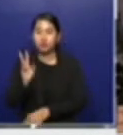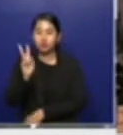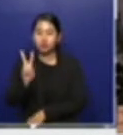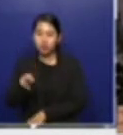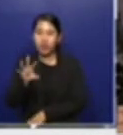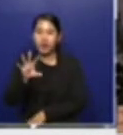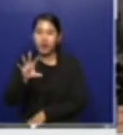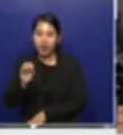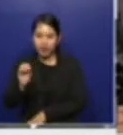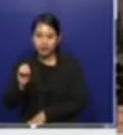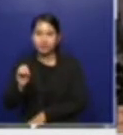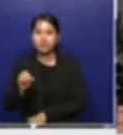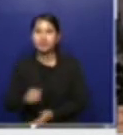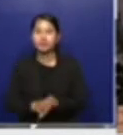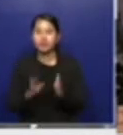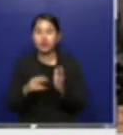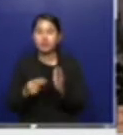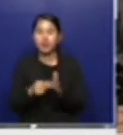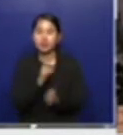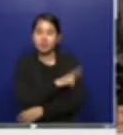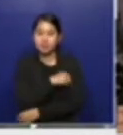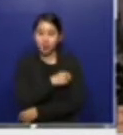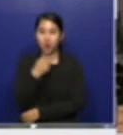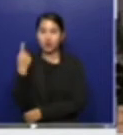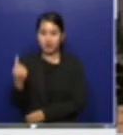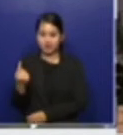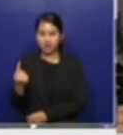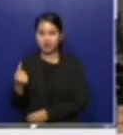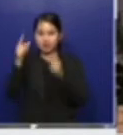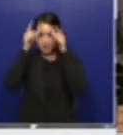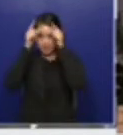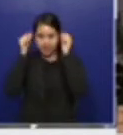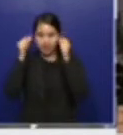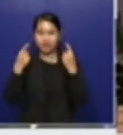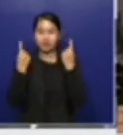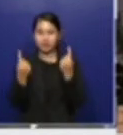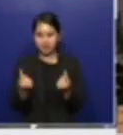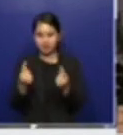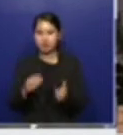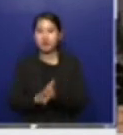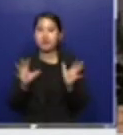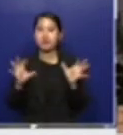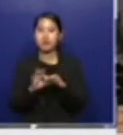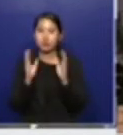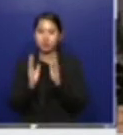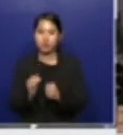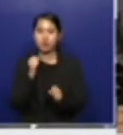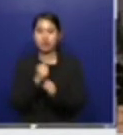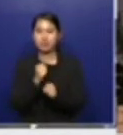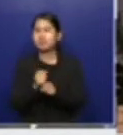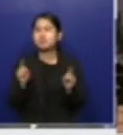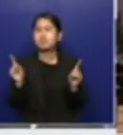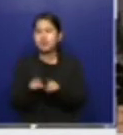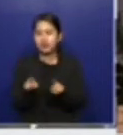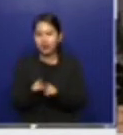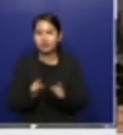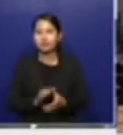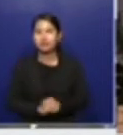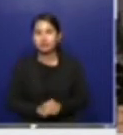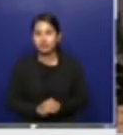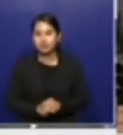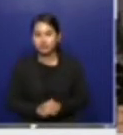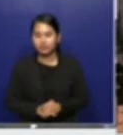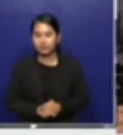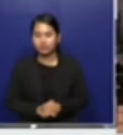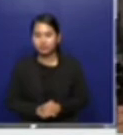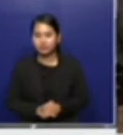ประชากรต่อหมอ1คนพยาบาล1คนหรือเรื่องของในส่วนของเจ้าพนักงานสาธารณสุขก็เหมือนกันในส่วนของทันต